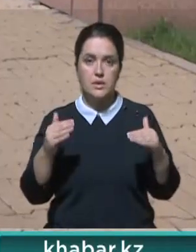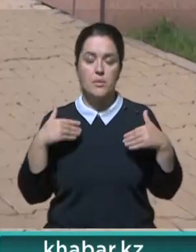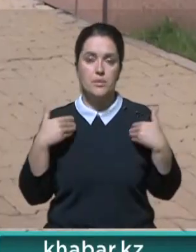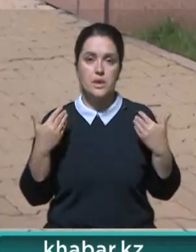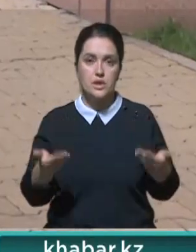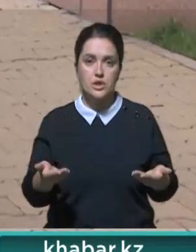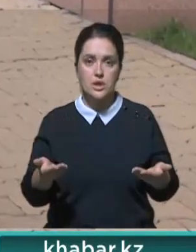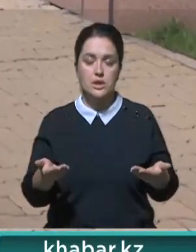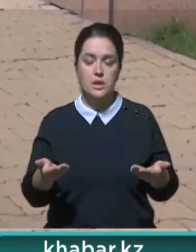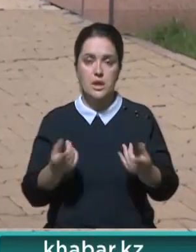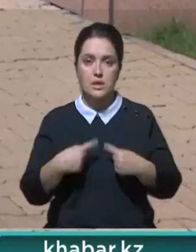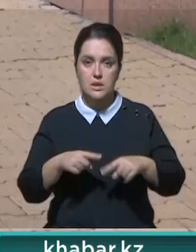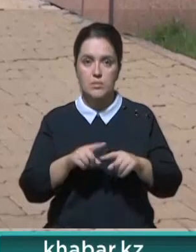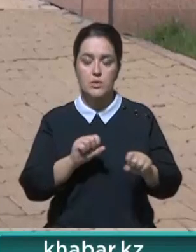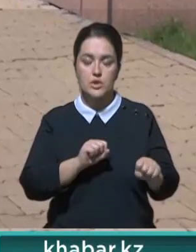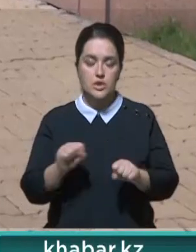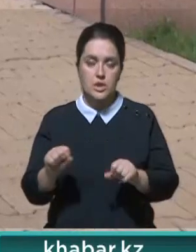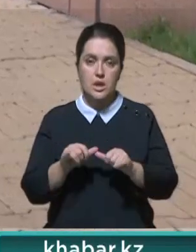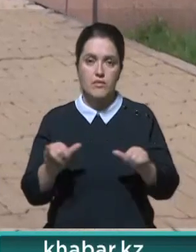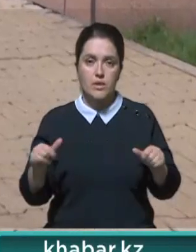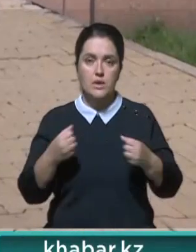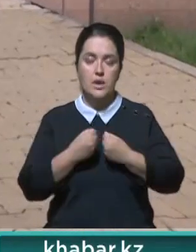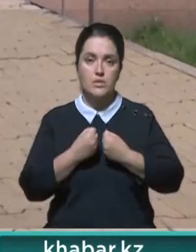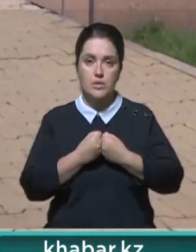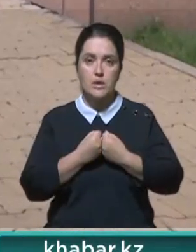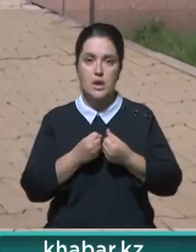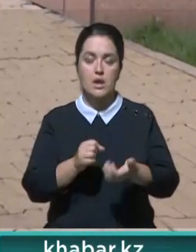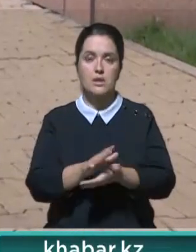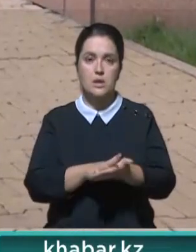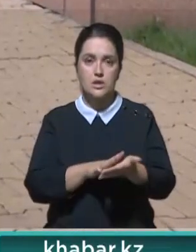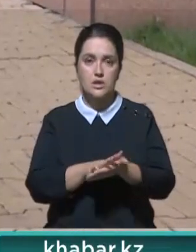предложение агентства по защите и развитию конкуренции. Ну а дальше в